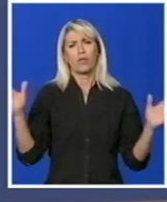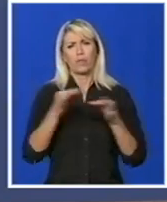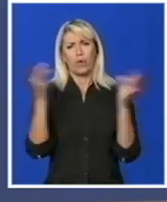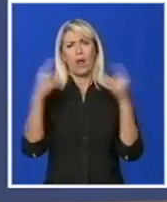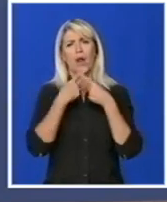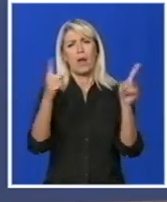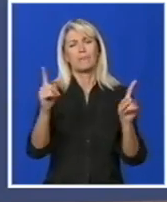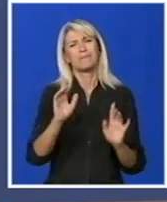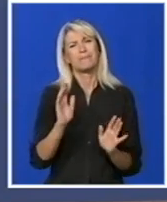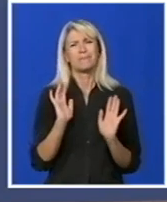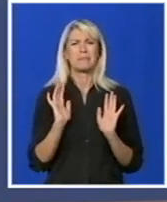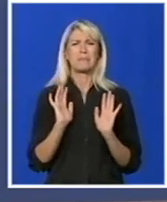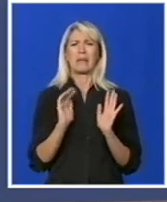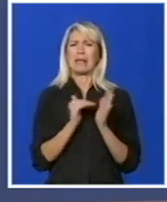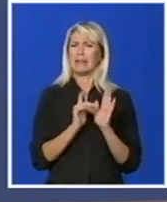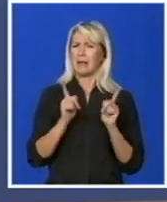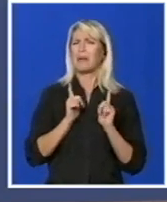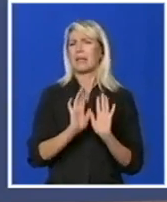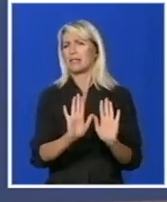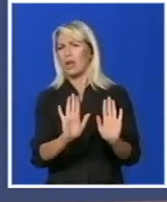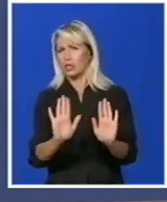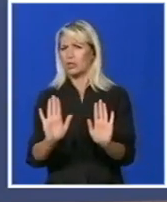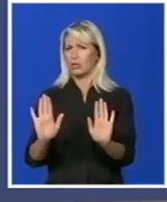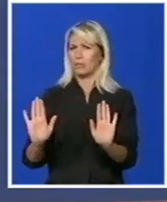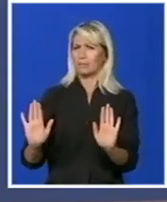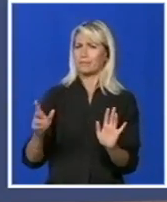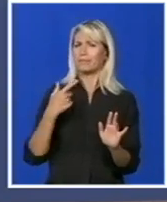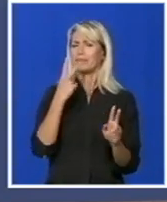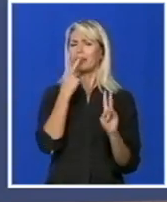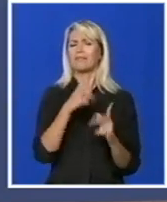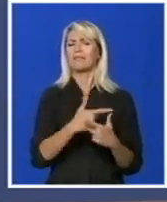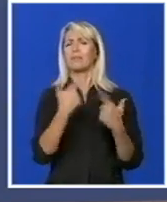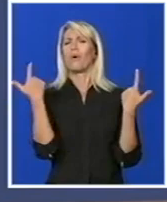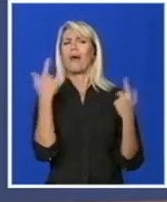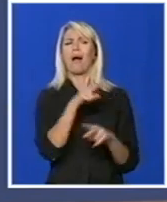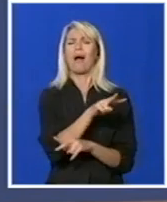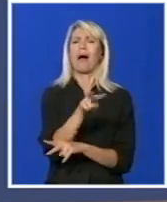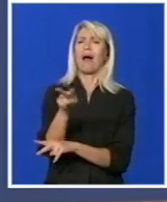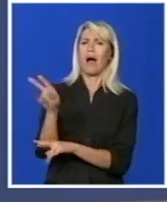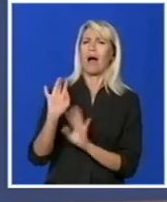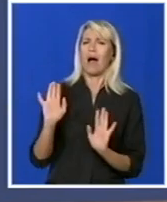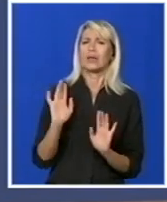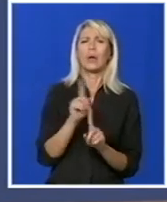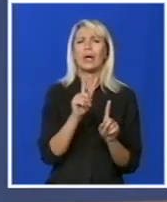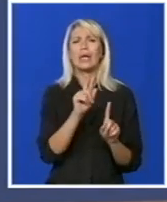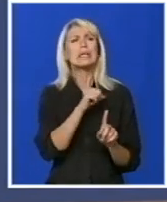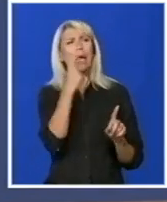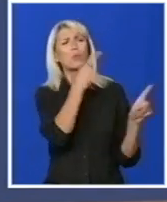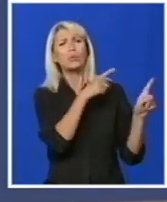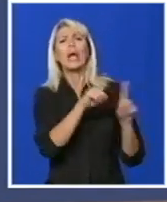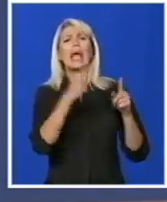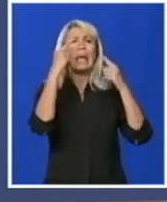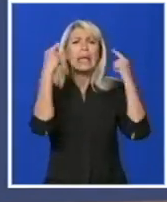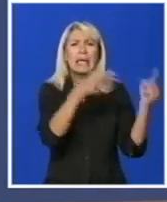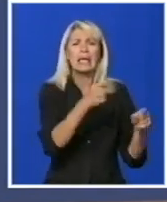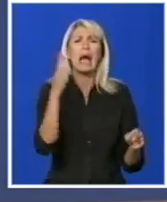sačekamo. Malo vidimo sve do kraja. Da imamo jasnu predstavu o tome i ne samo sa ruskom vakcinom, nego i sa kineskom, i